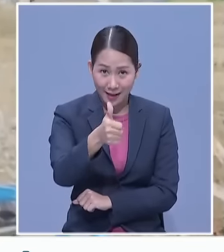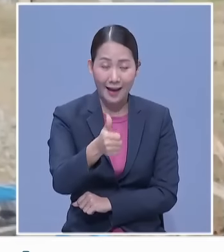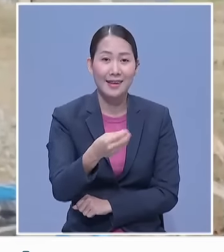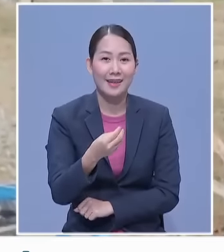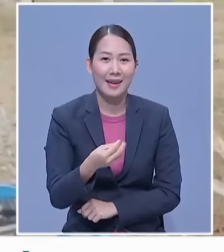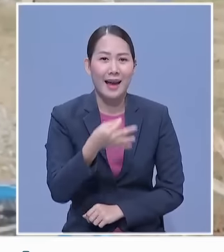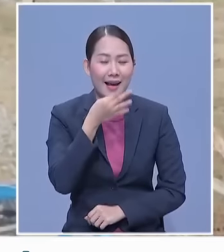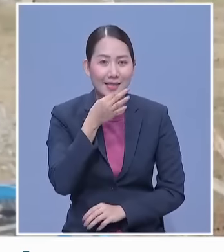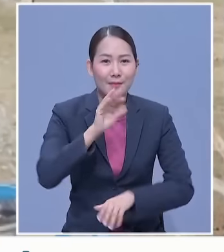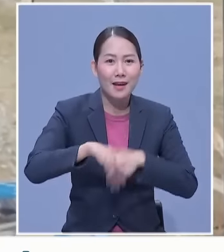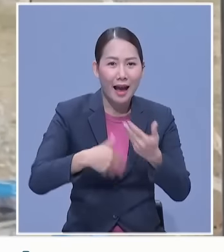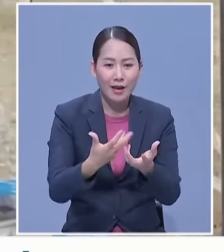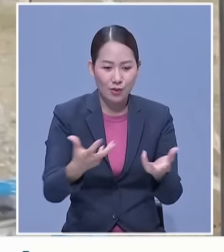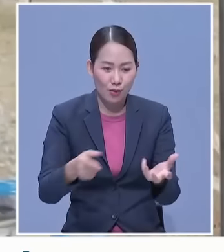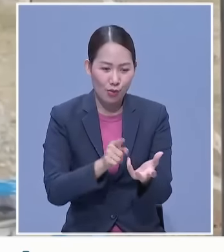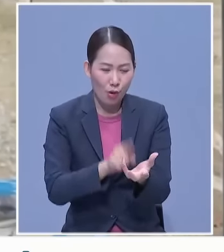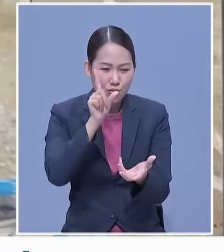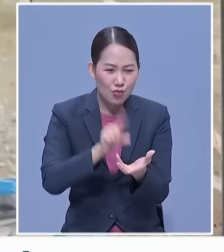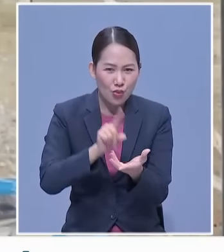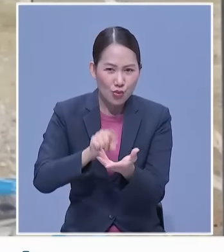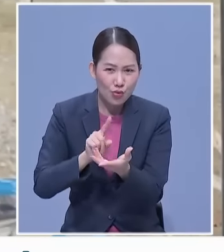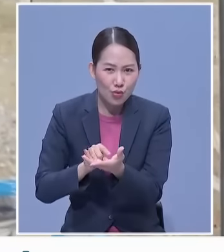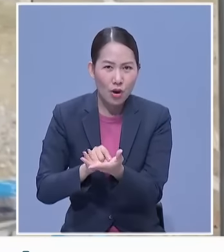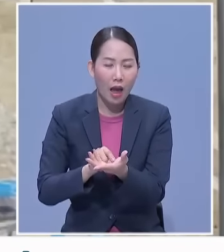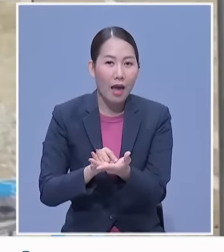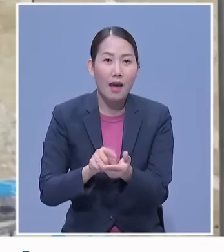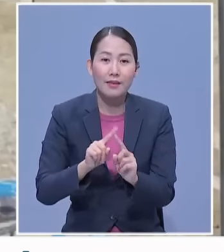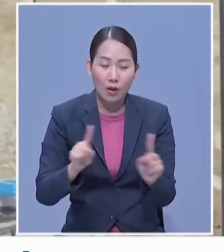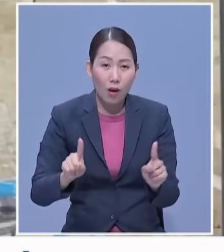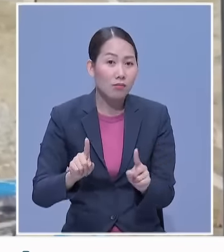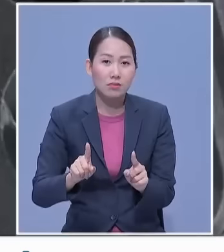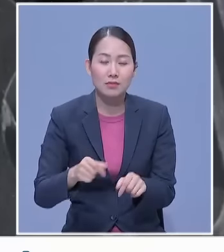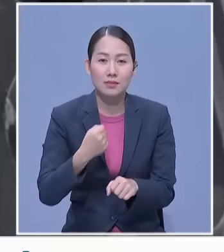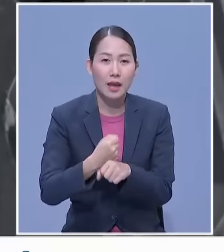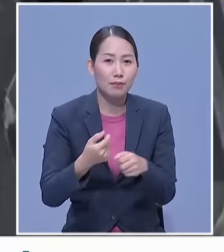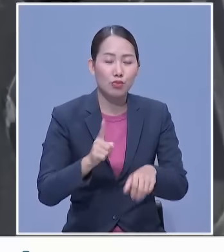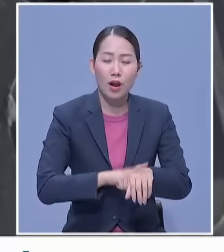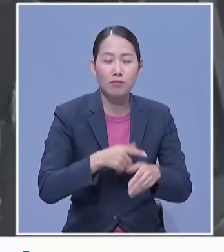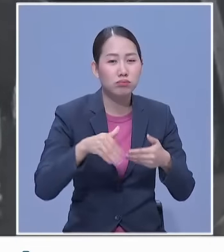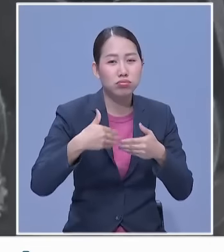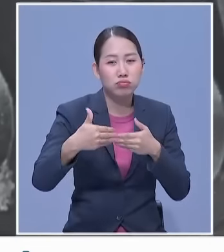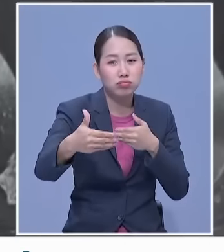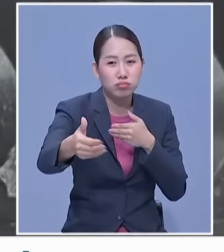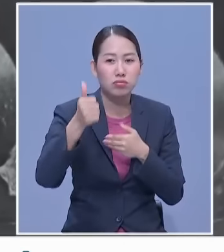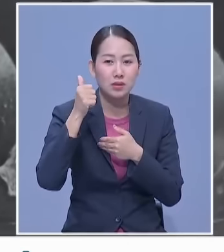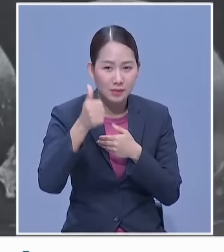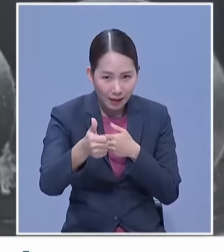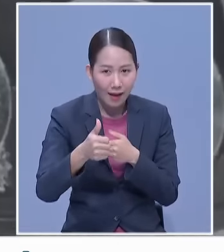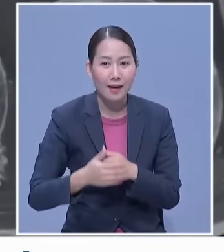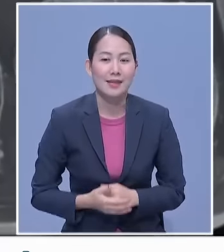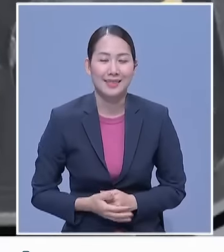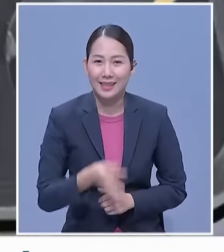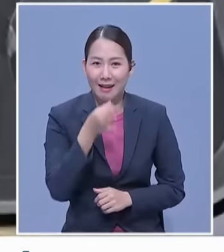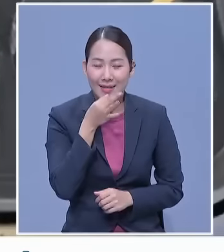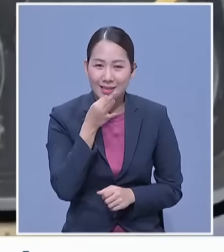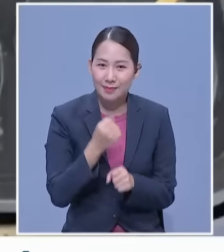อย่าไปคิดว่าได้เงินมาแล้วไปใช้อย่างอื่นหมดก็ไม่มีหลักฐานเออคือต้องชื่นชมจริงๆนะเพราะว่า